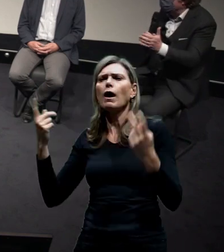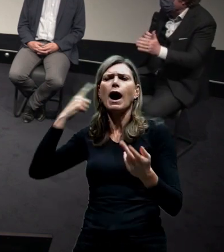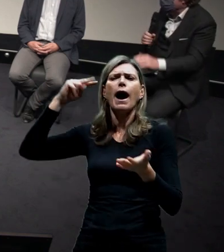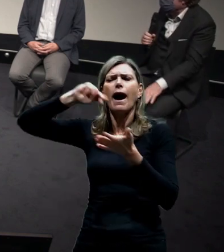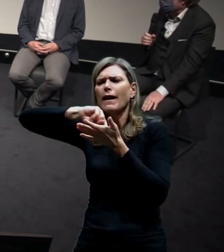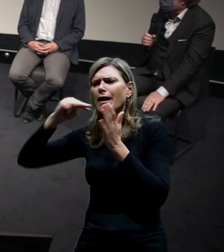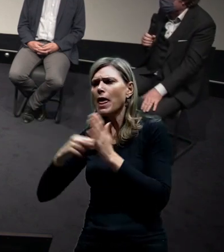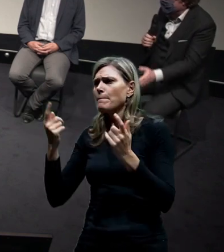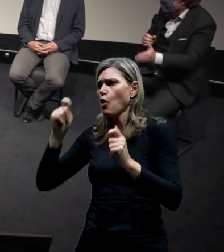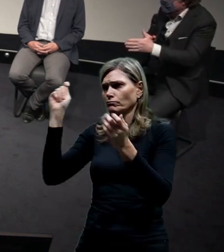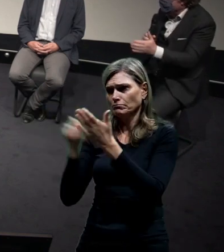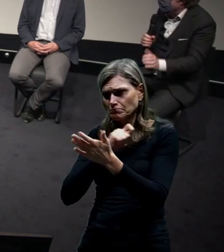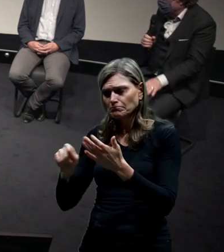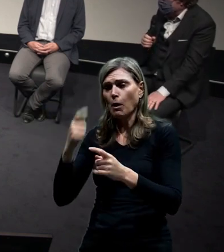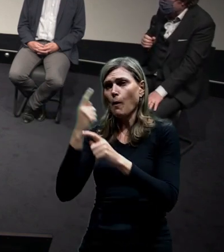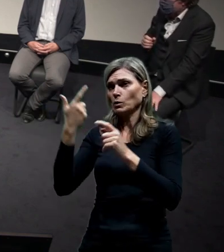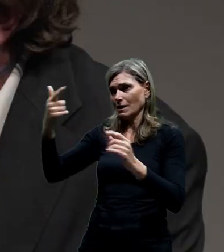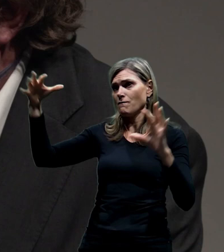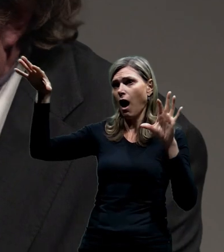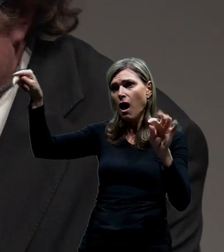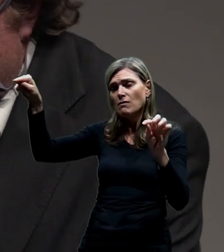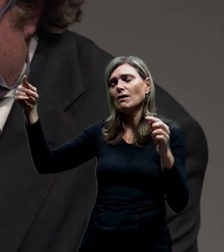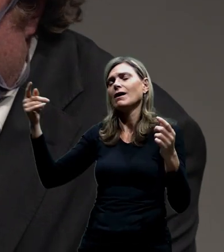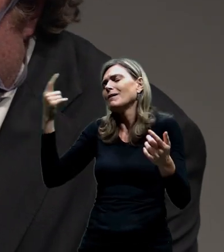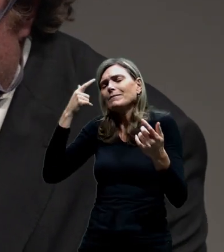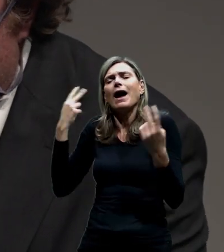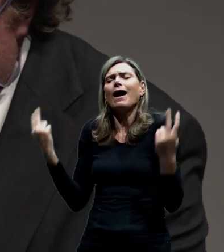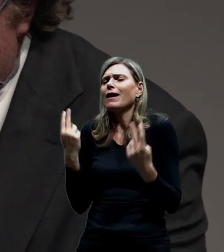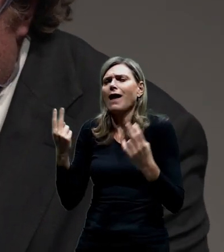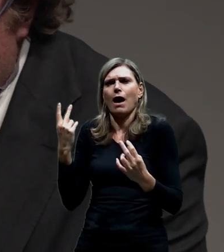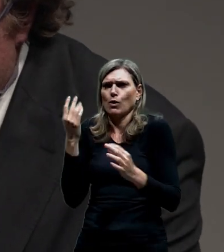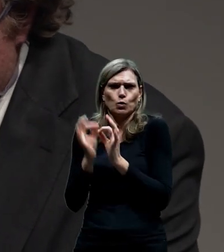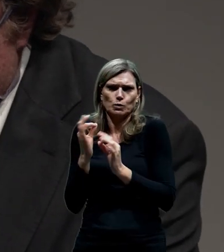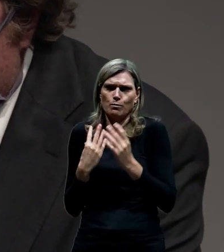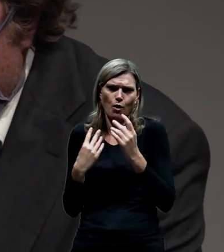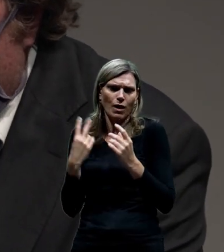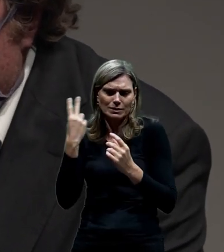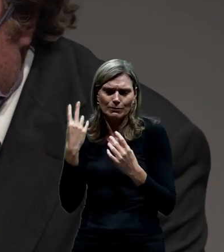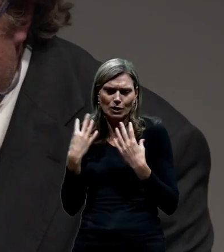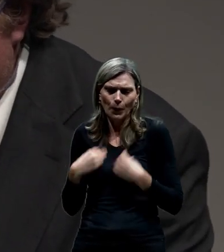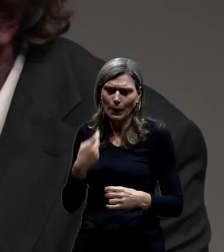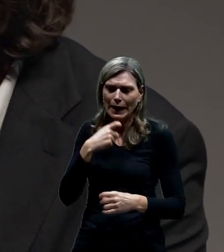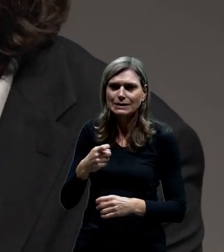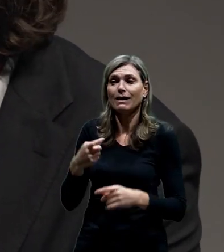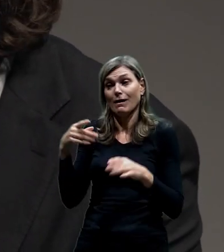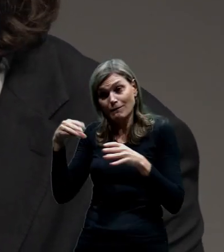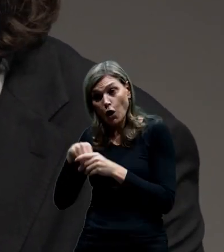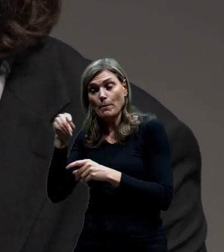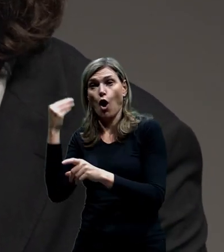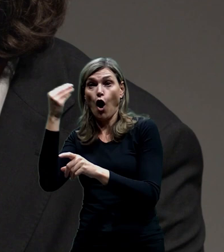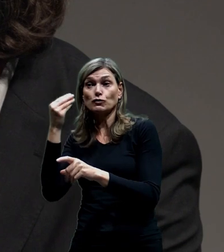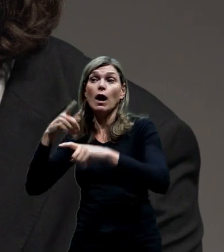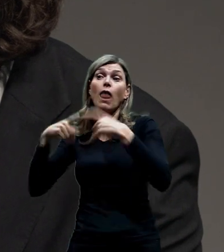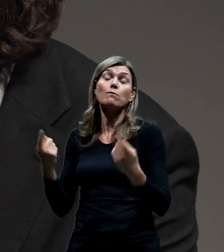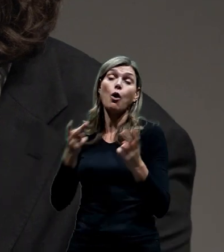přeponu. Matematicky úplně k tomu ty Holešovičky můžou zůstat, jak jsou. Naopak se tam může doprava